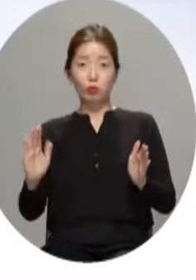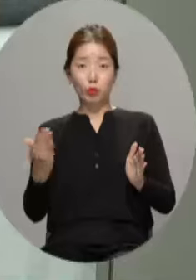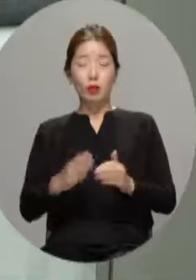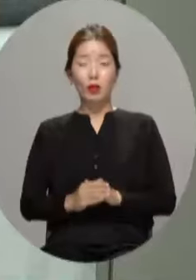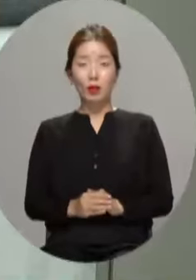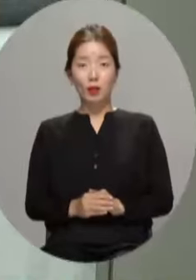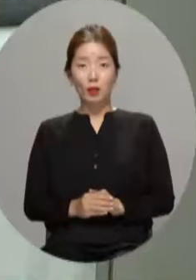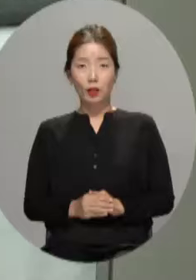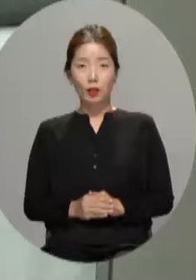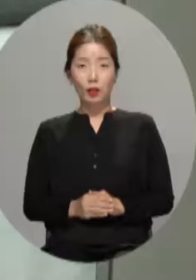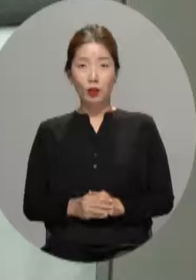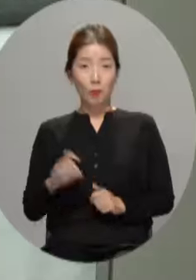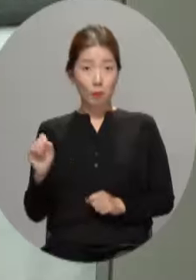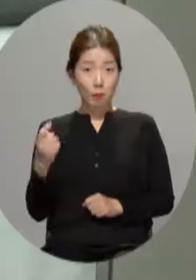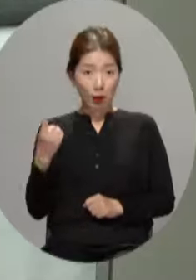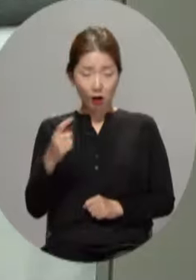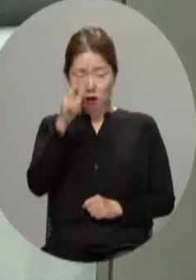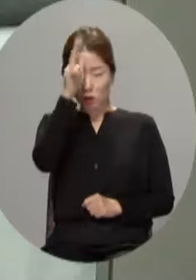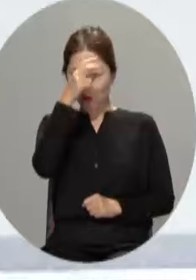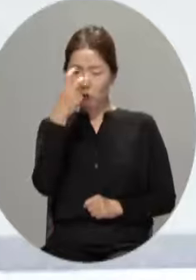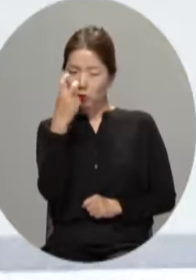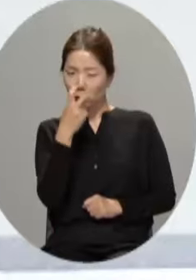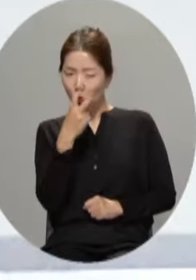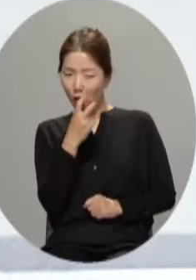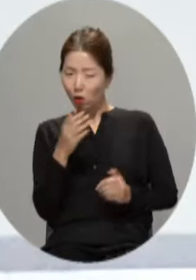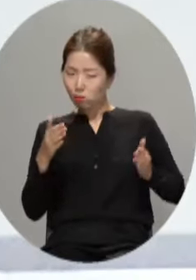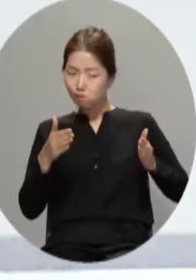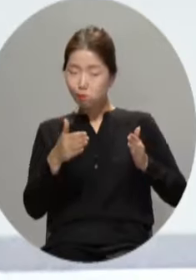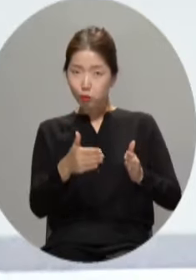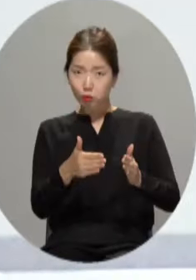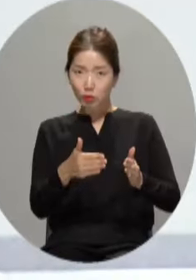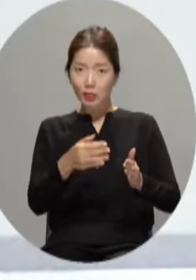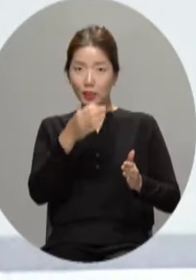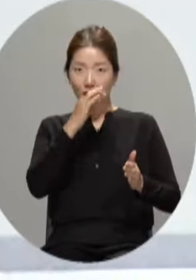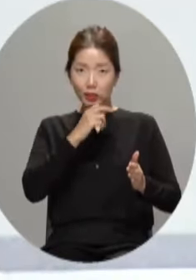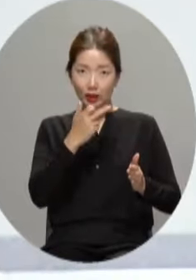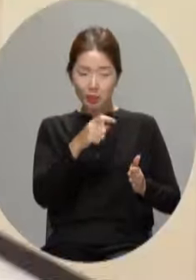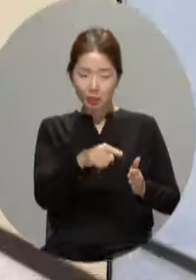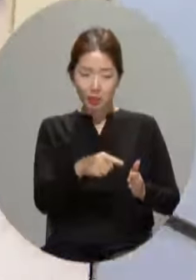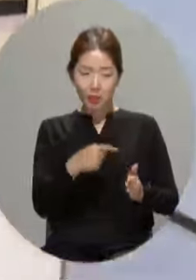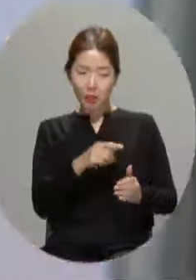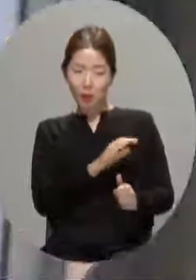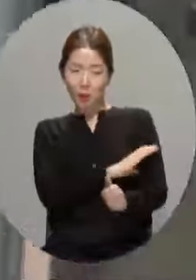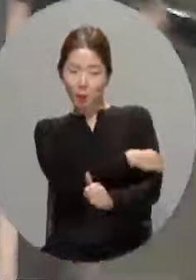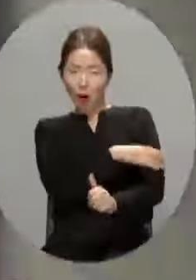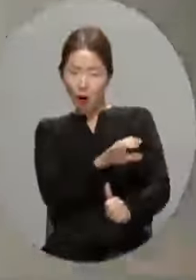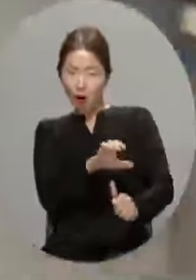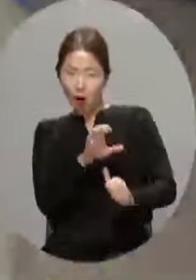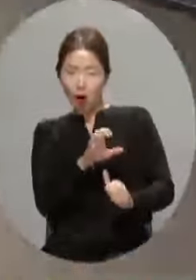때문입니다. 이 때문에 경찰 수사의 방향 또한 정 시장이 직위를 이용해 표를